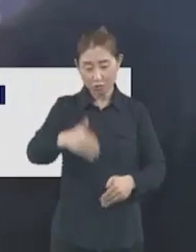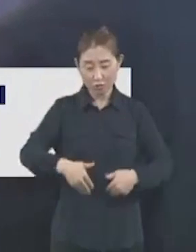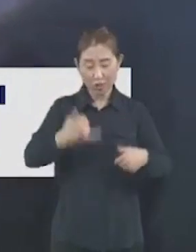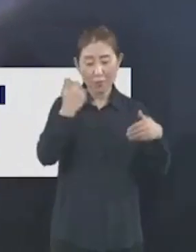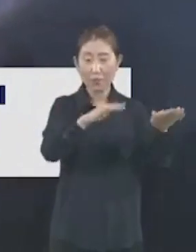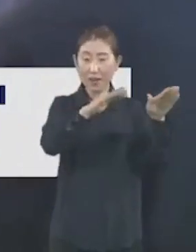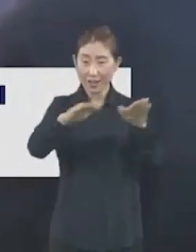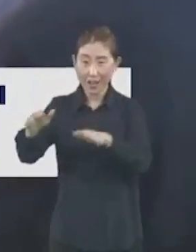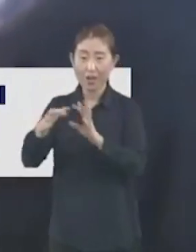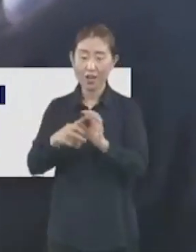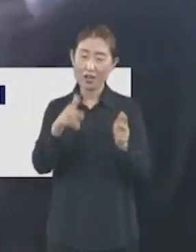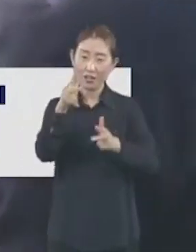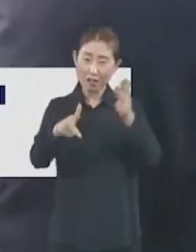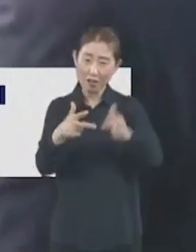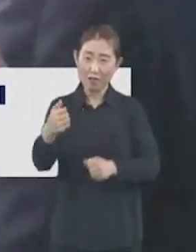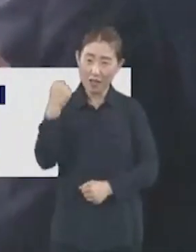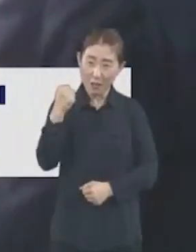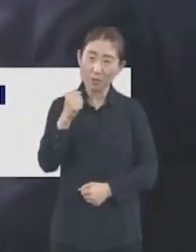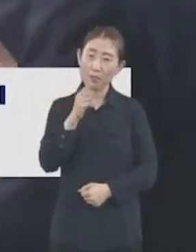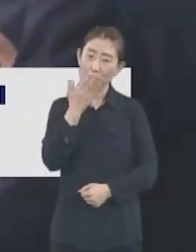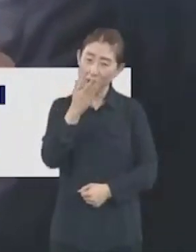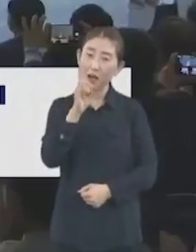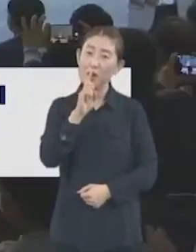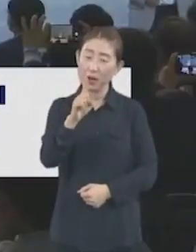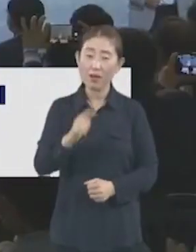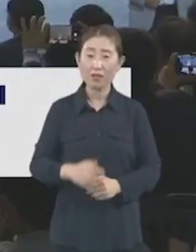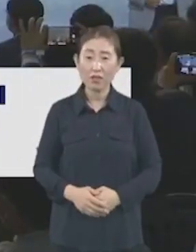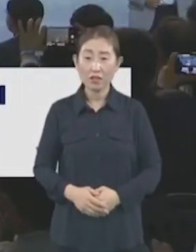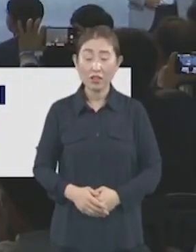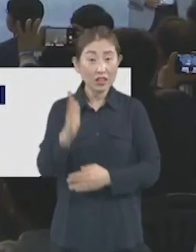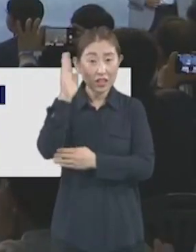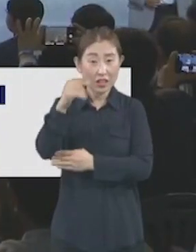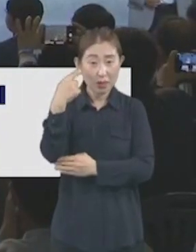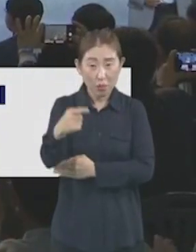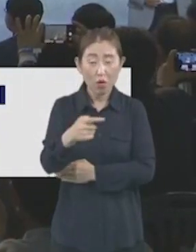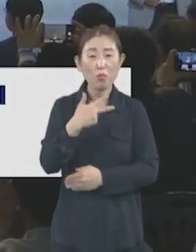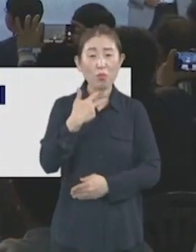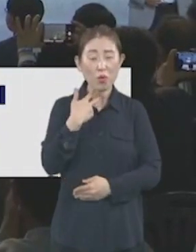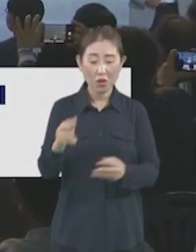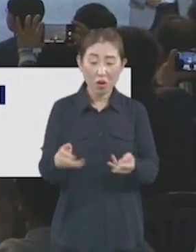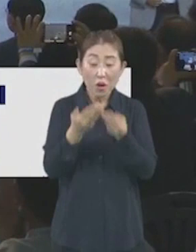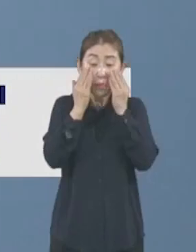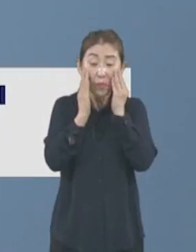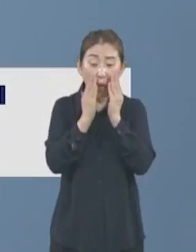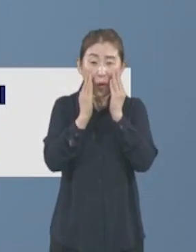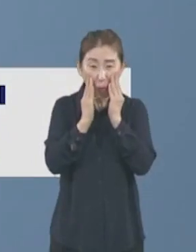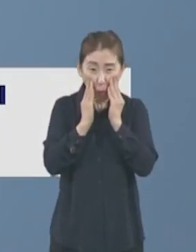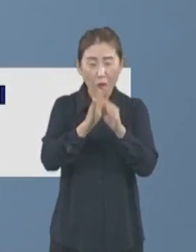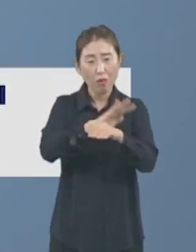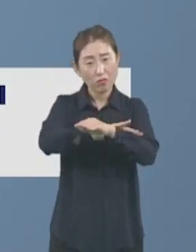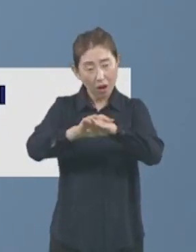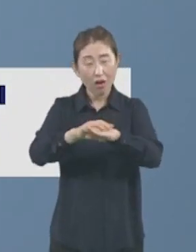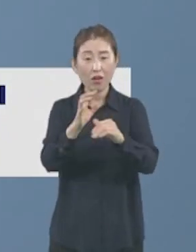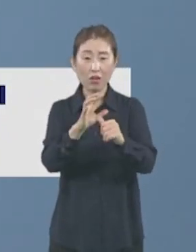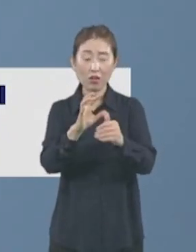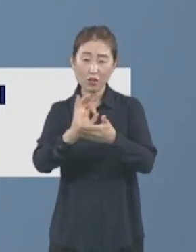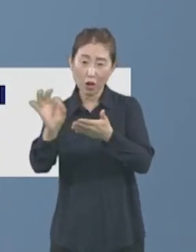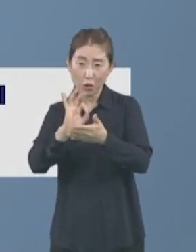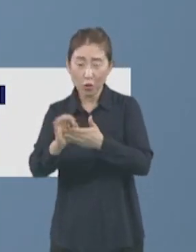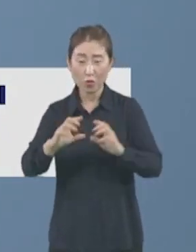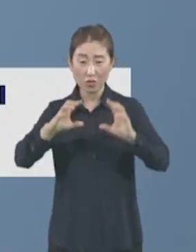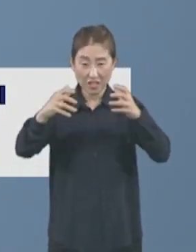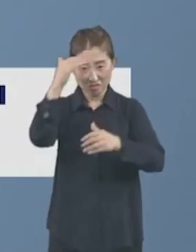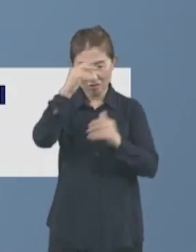산업의 거점이 될 거라고 밝혔습니다. 윤 대통령은 축사에서 보령은 머드라는 해양 자원을 성공적으로 활용해